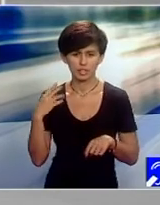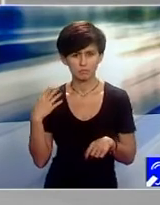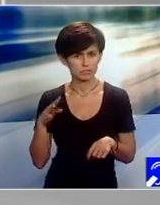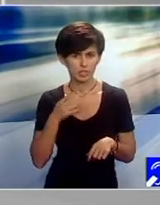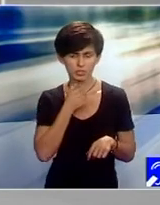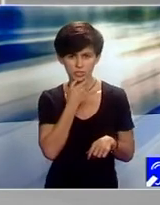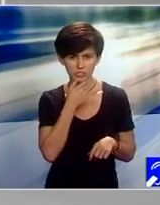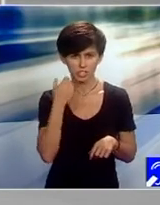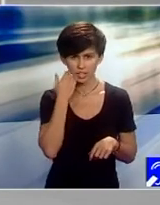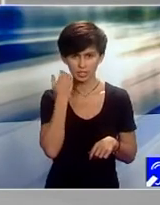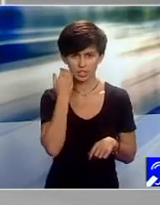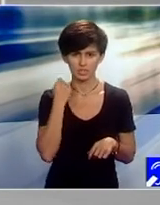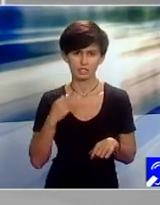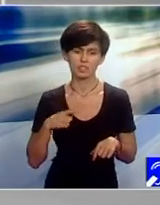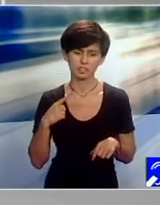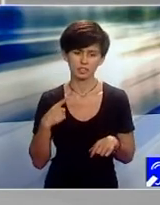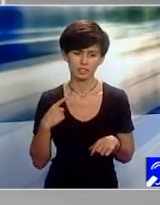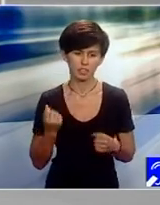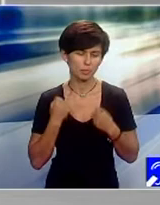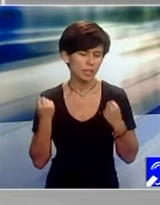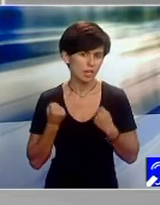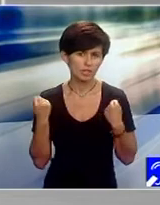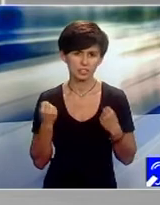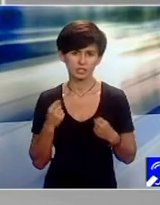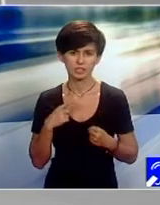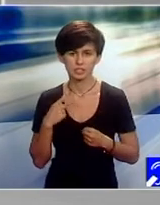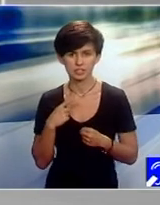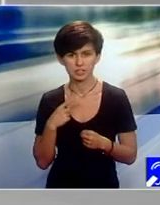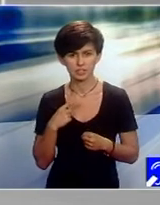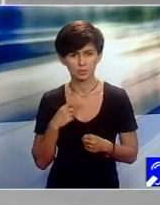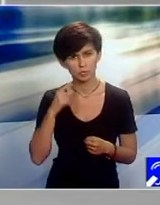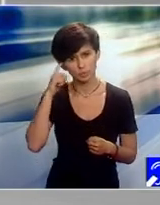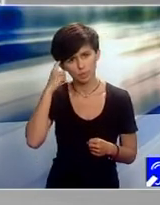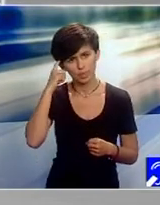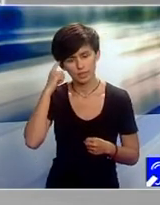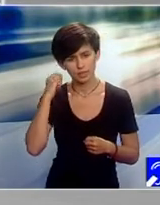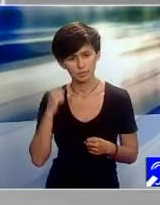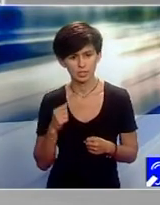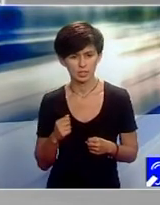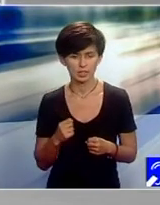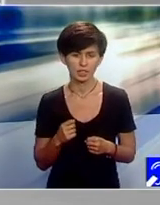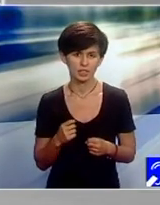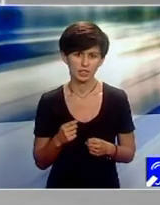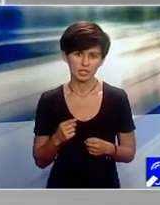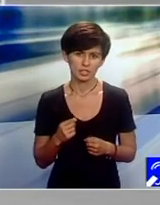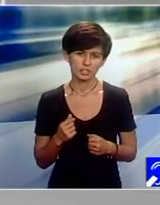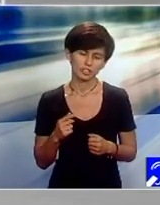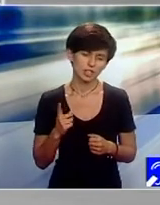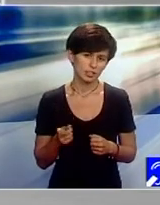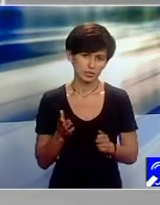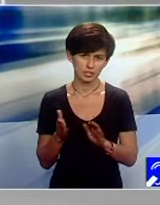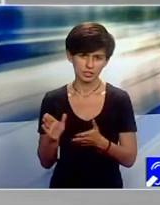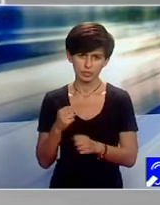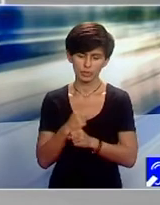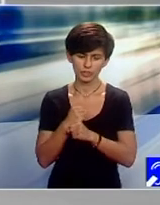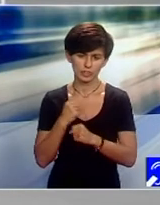40, când încă mai suntem oarecum activi, suntem cu mintea la noi, de atunci ar trebui să începem să facem aceste exerciții, să ne